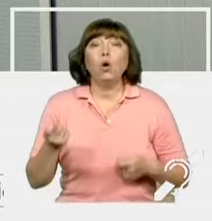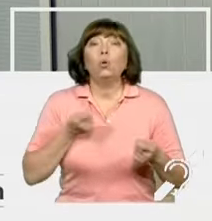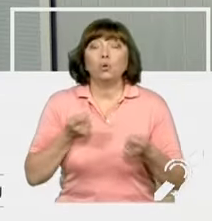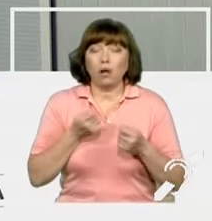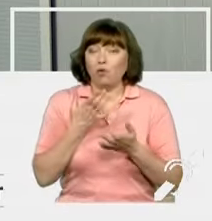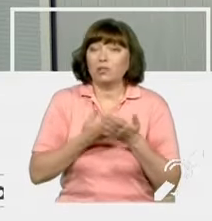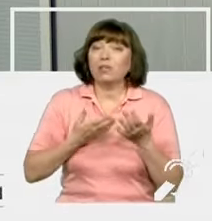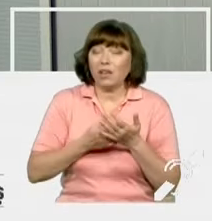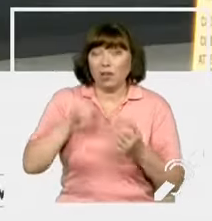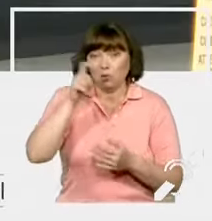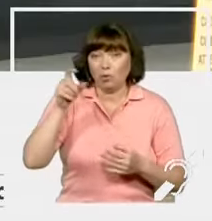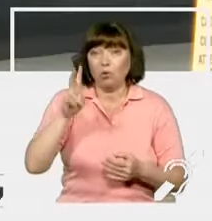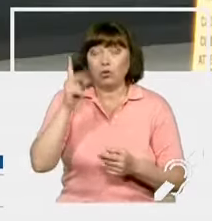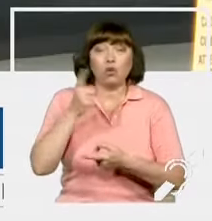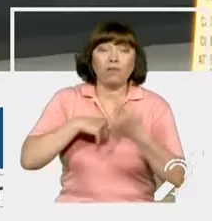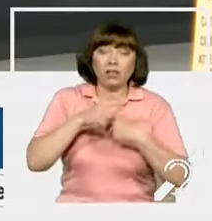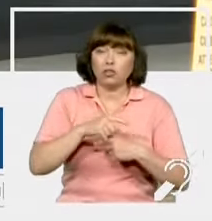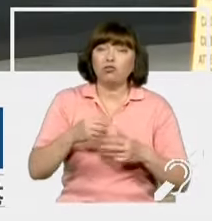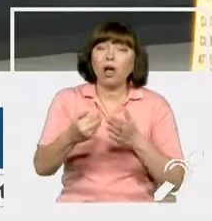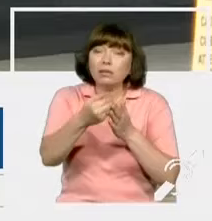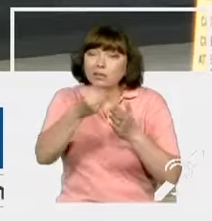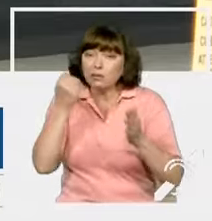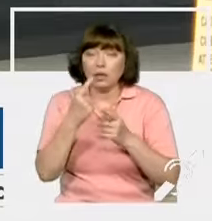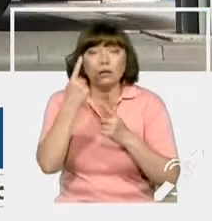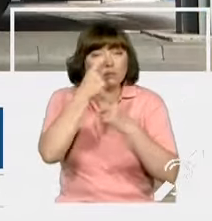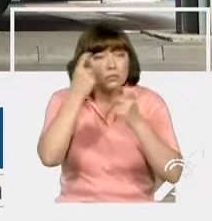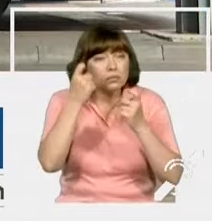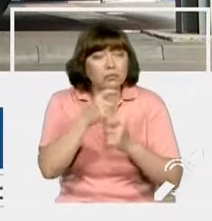Autoritățile recomandă călătorilor să se informeze înainte de a porni